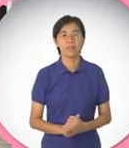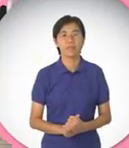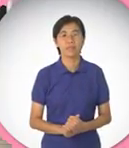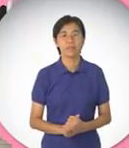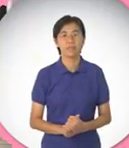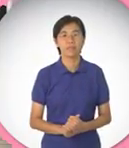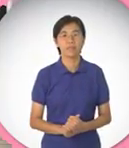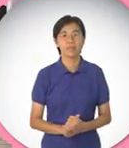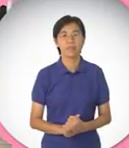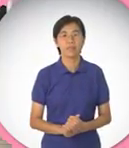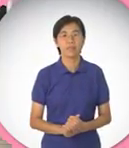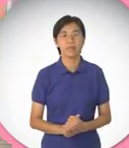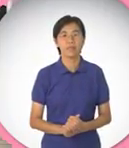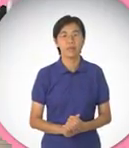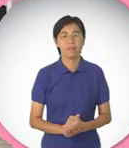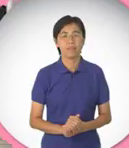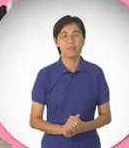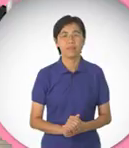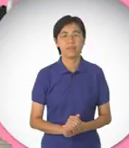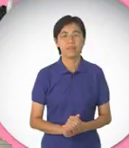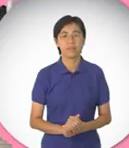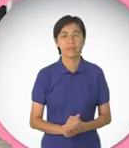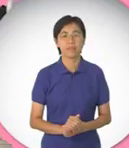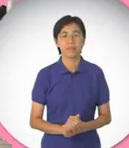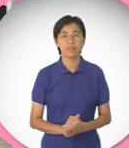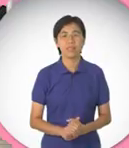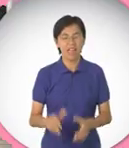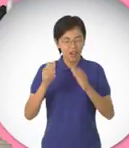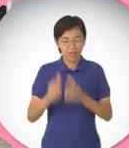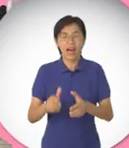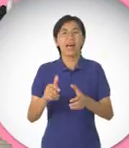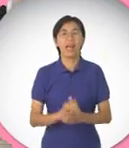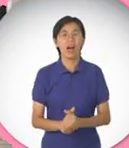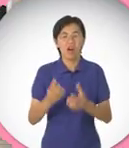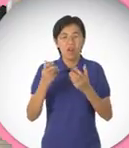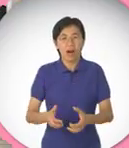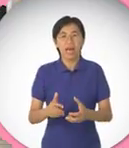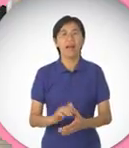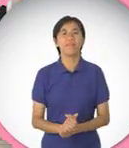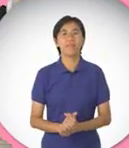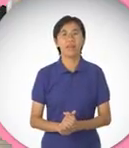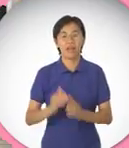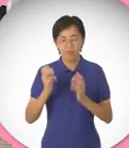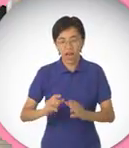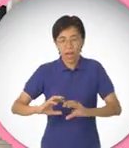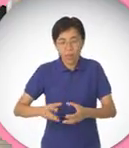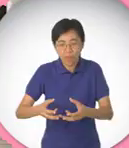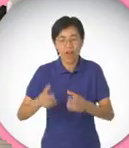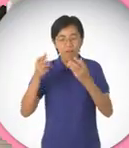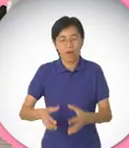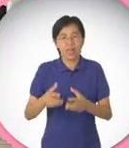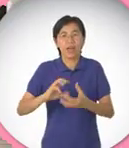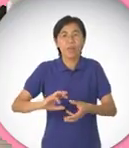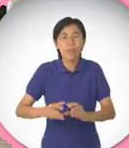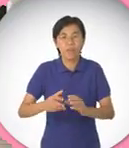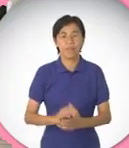ตีแล้วก็ดึงด้านหน้า เหมือนเรือเหมือนเราเป็นการฟาดเอาฟองอากาศใหญ่ๆที่มันอาจจะซ่อนอยู่ข้างในออกด้วยนะคะก็เป็น